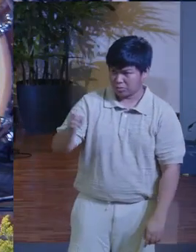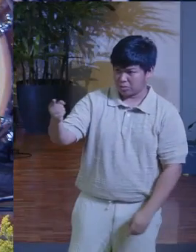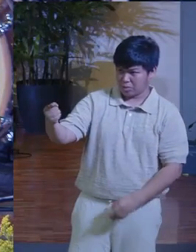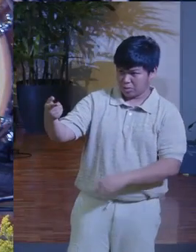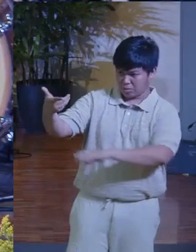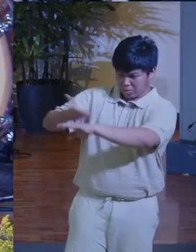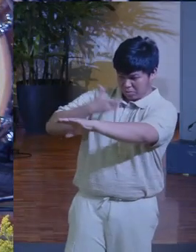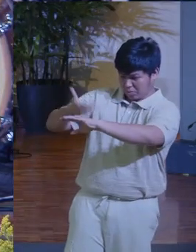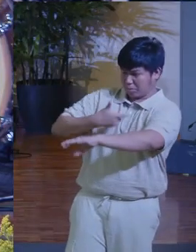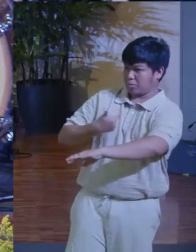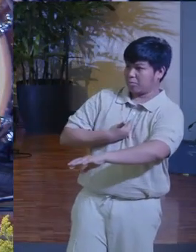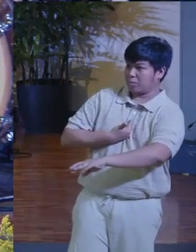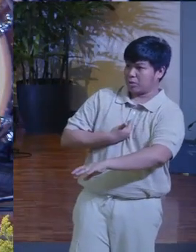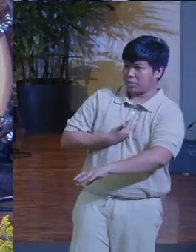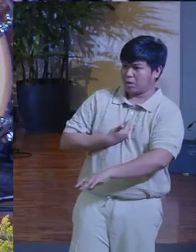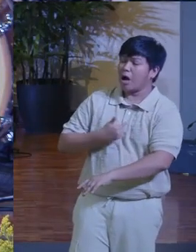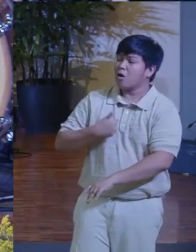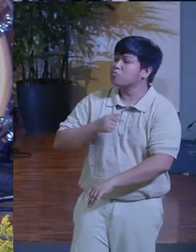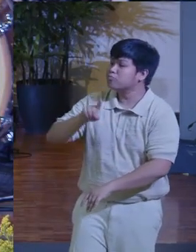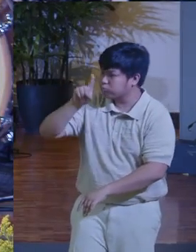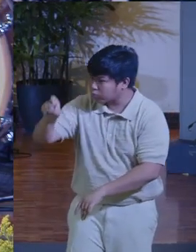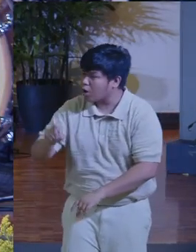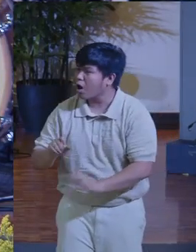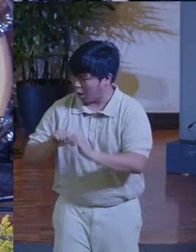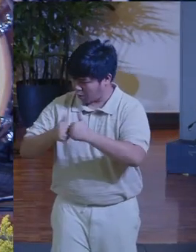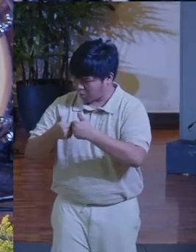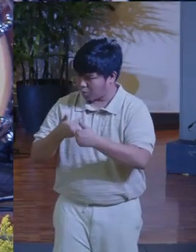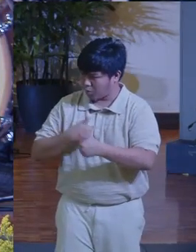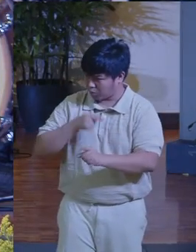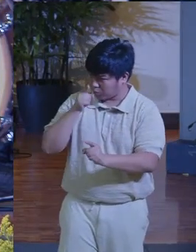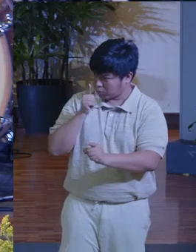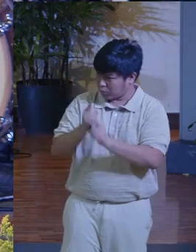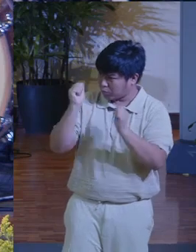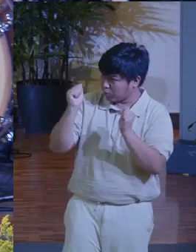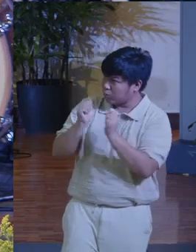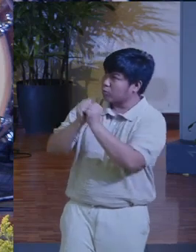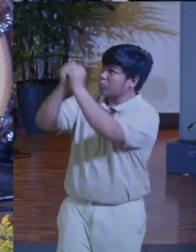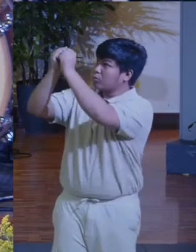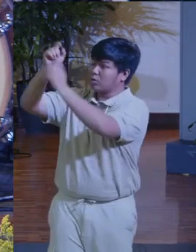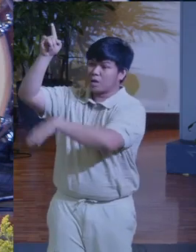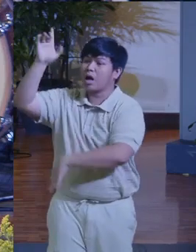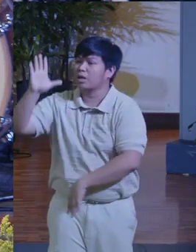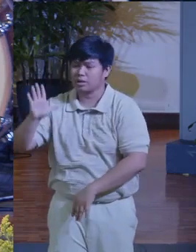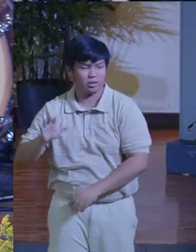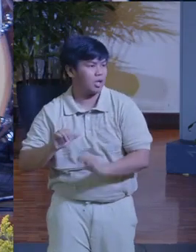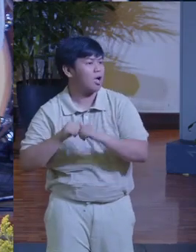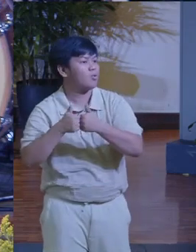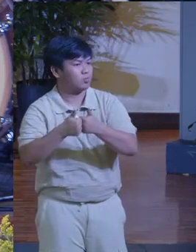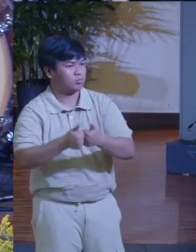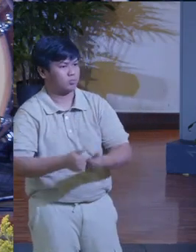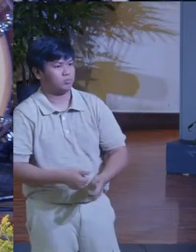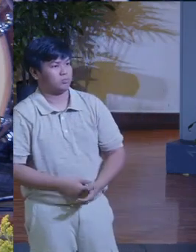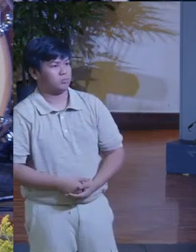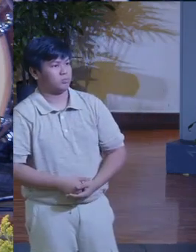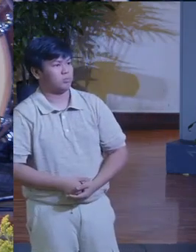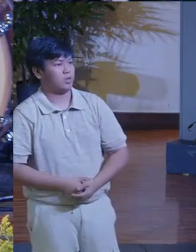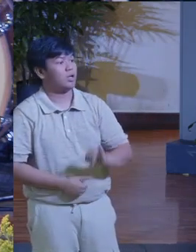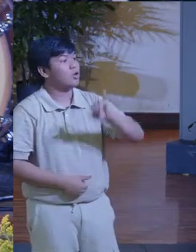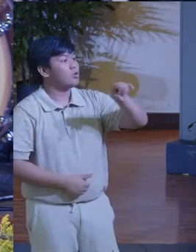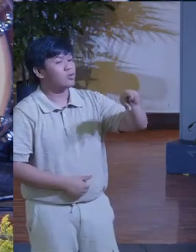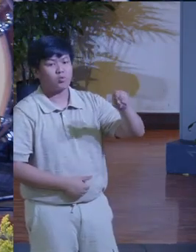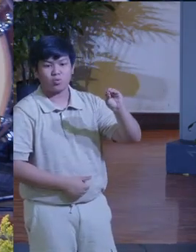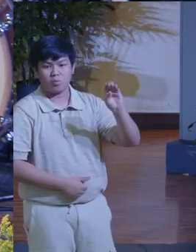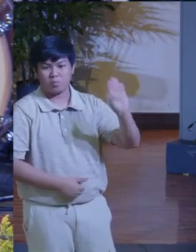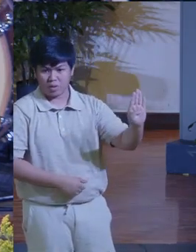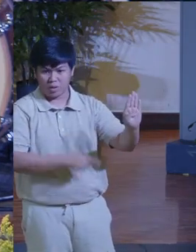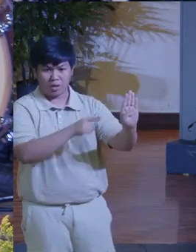paratang. At dito sa verse na ito, ipinapakita ni Job, ang Job po ay isa sa